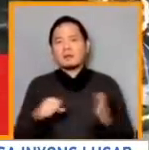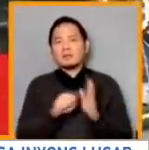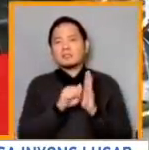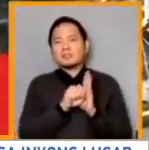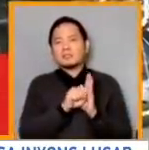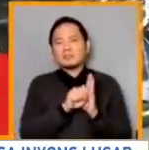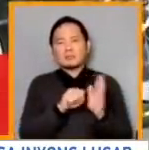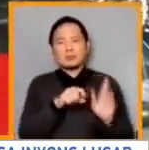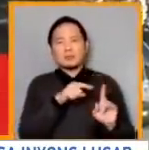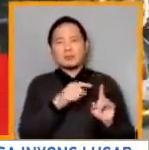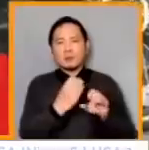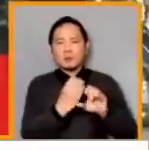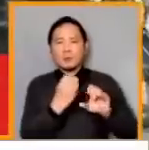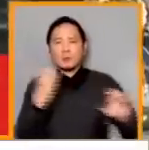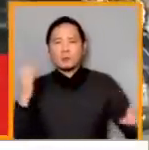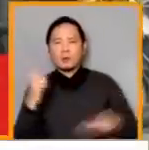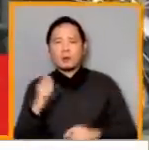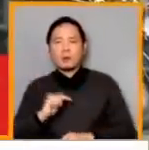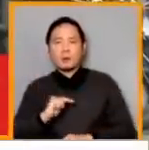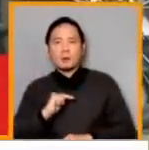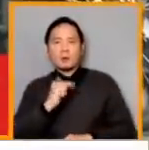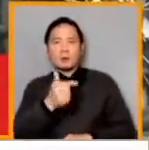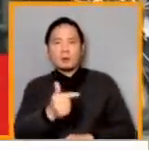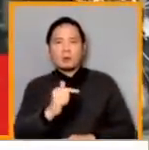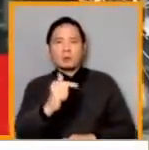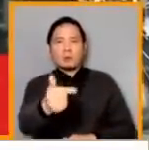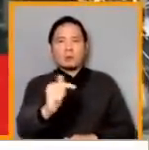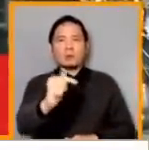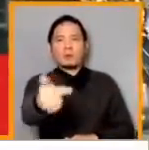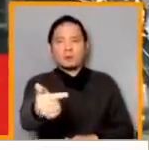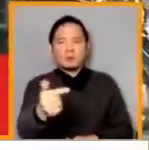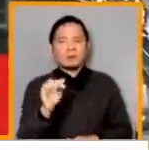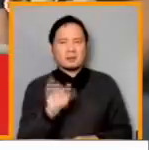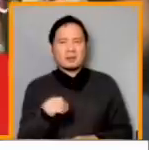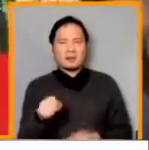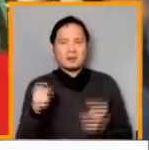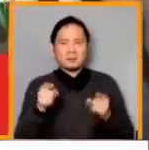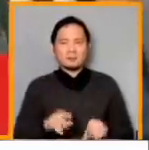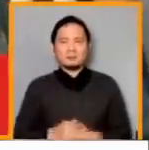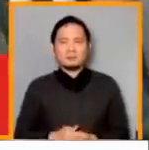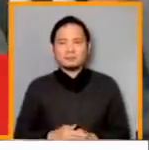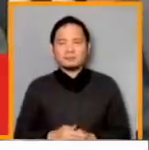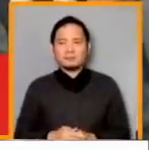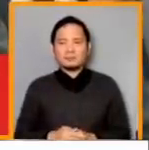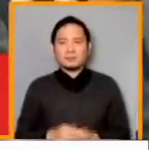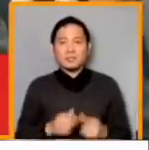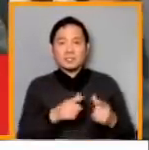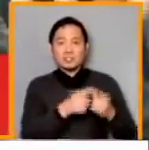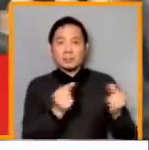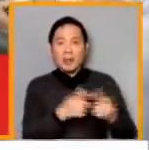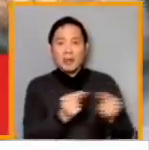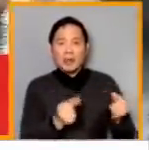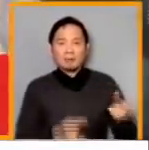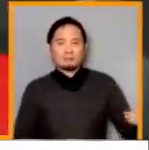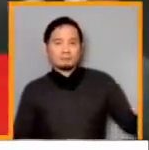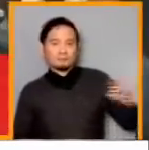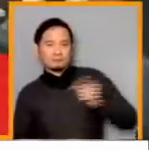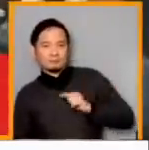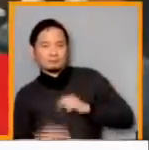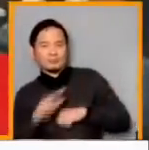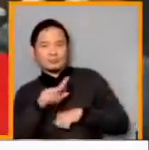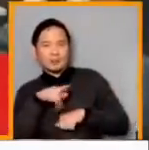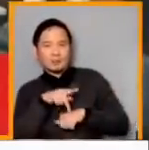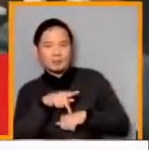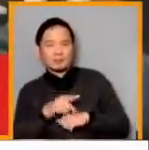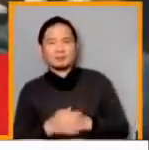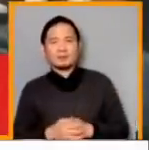na bansa na magsasagawa naman ng sarili nilang sports event. Japan ang nagpasa ng baton sa atin sa Pilipinas at kalahok